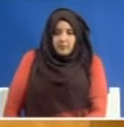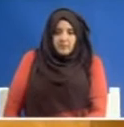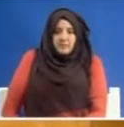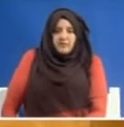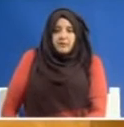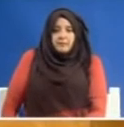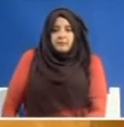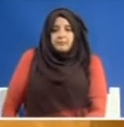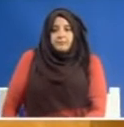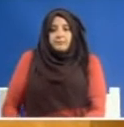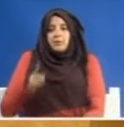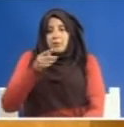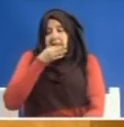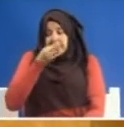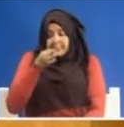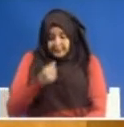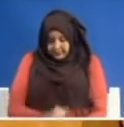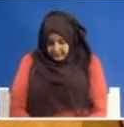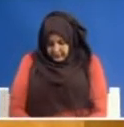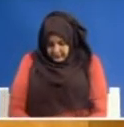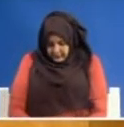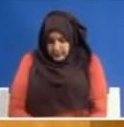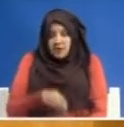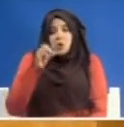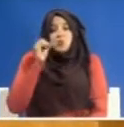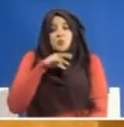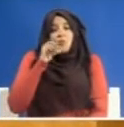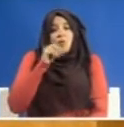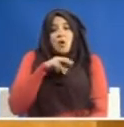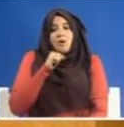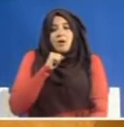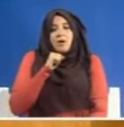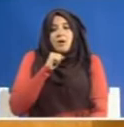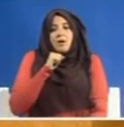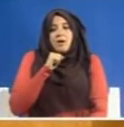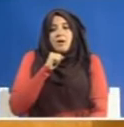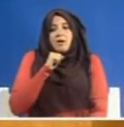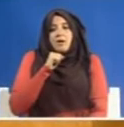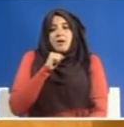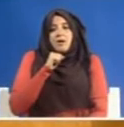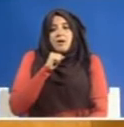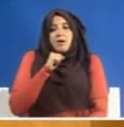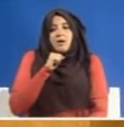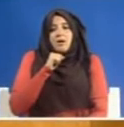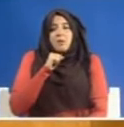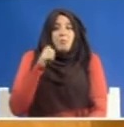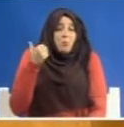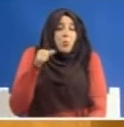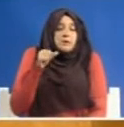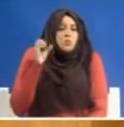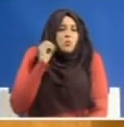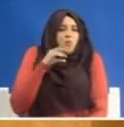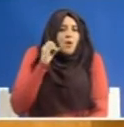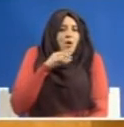هو عادة يعني في كثير من الأحيان، دائما في كثير من الأحيان أو في ممكن في كثير من